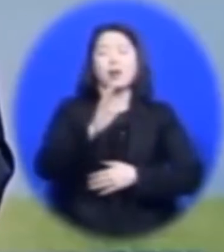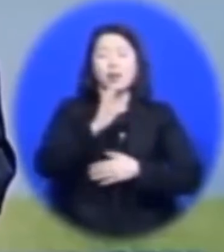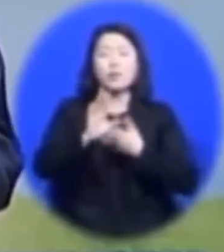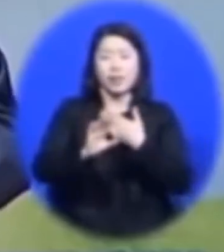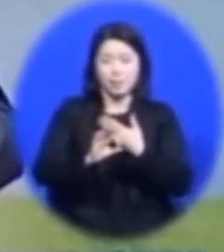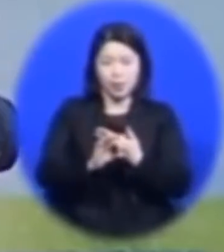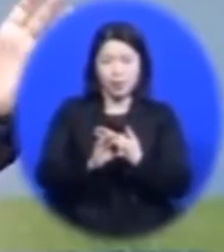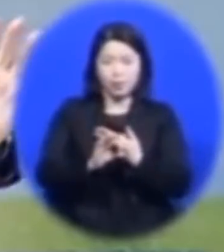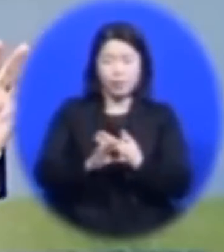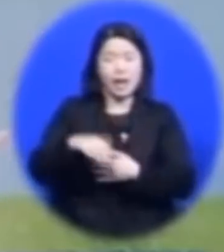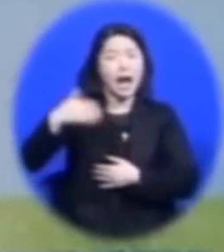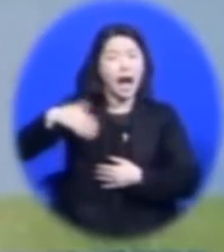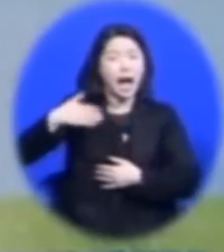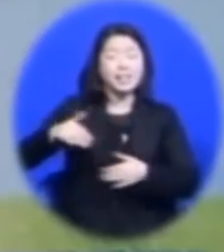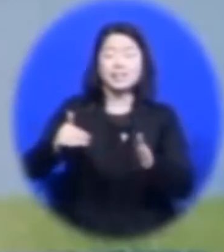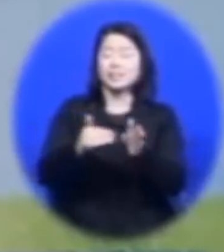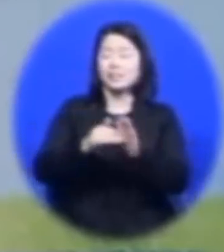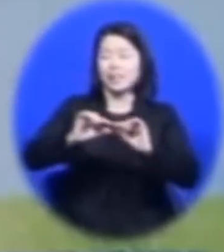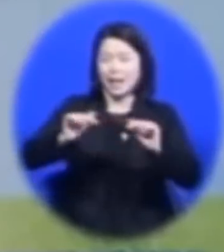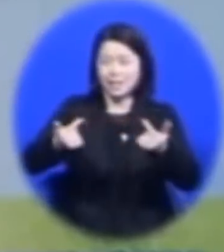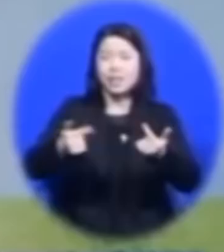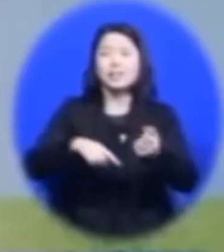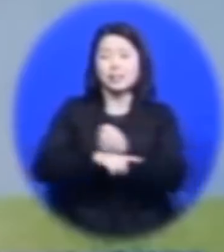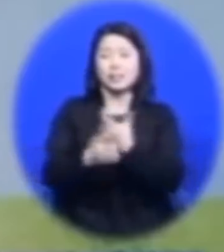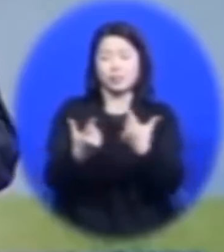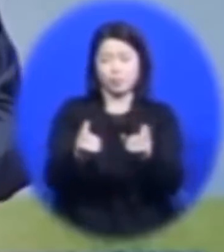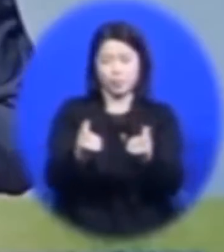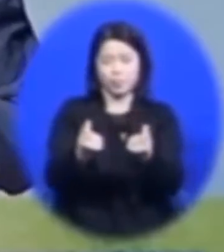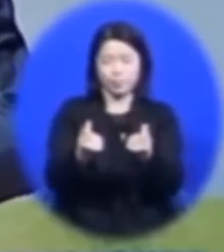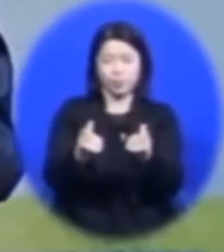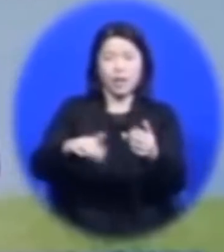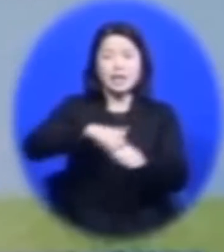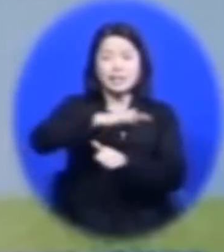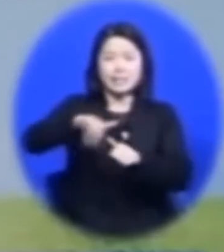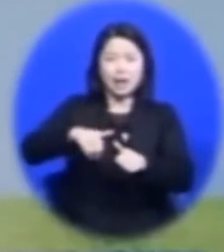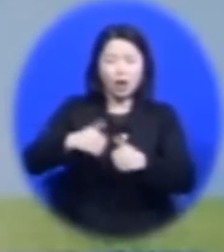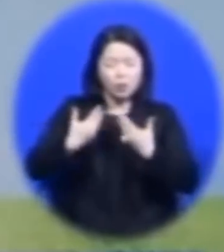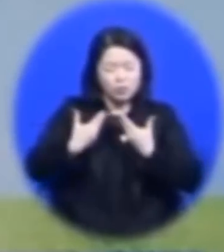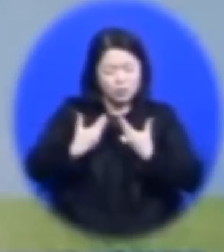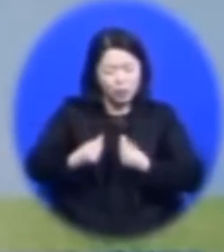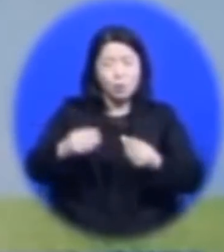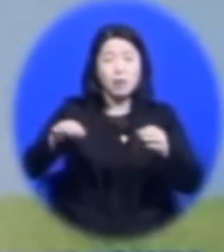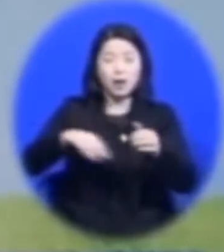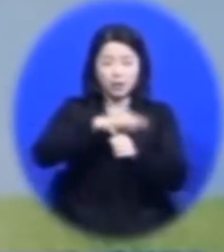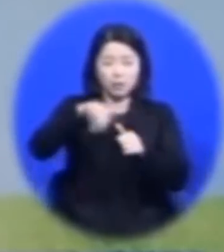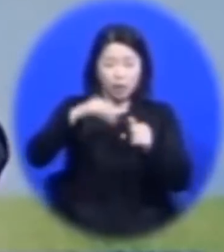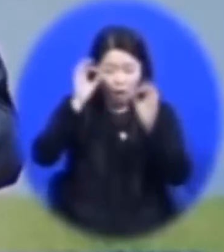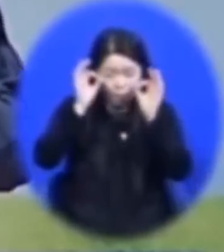아직 끝이 아니라는 겁니다 상황은 절망적인 상황이라도